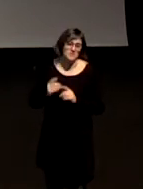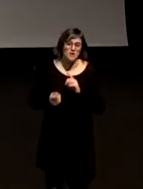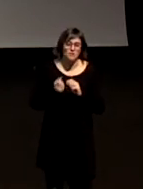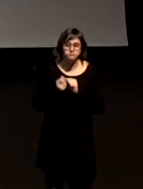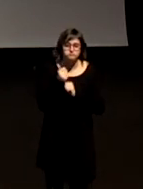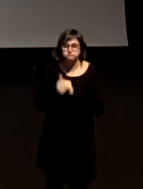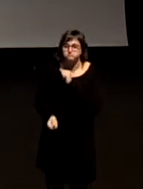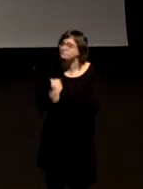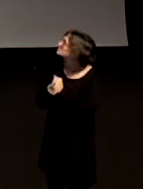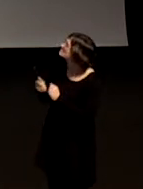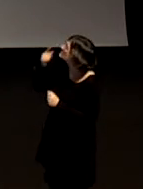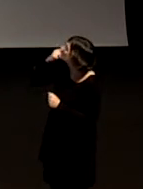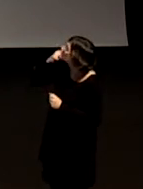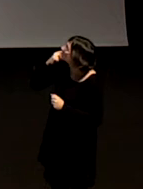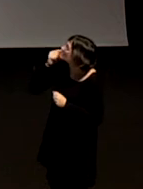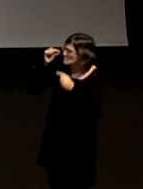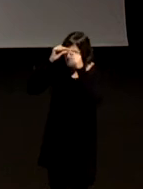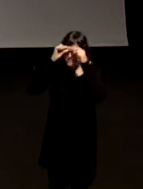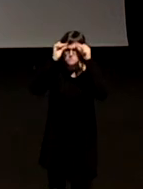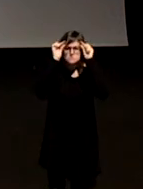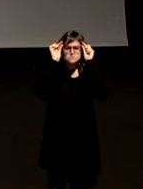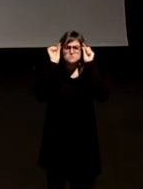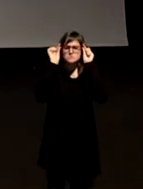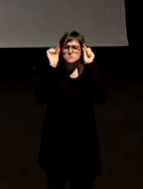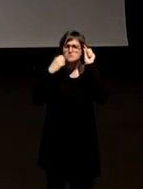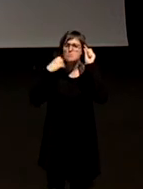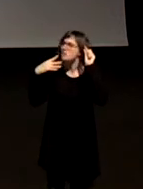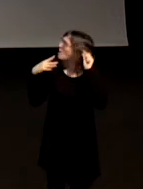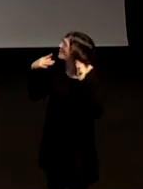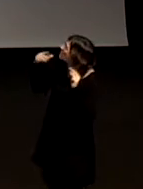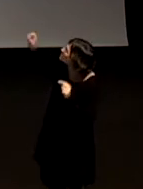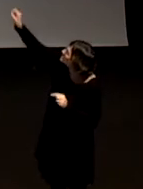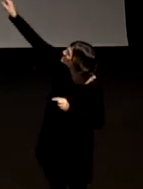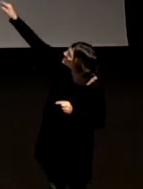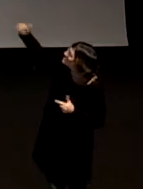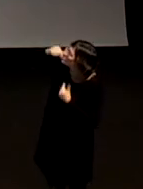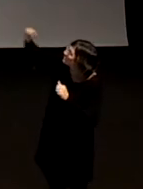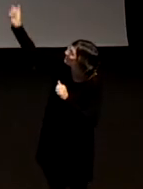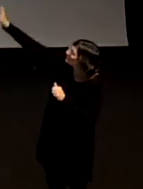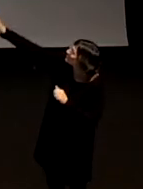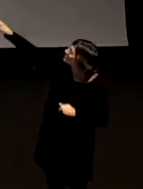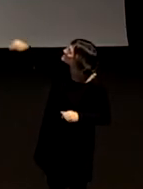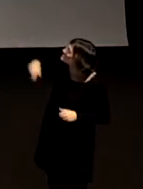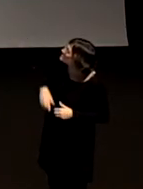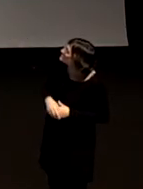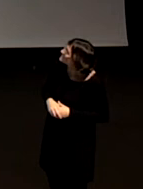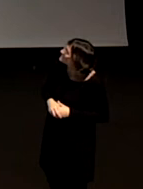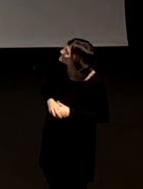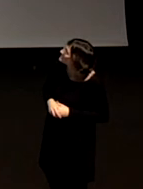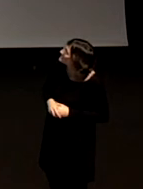aussi c'est que ce beaux sourcils blancs que vous avez là qu'on devine surtout sur cet individu là ce que la ce a priori plutôt jeune